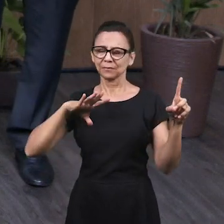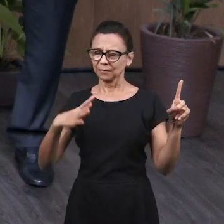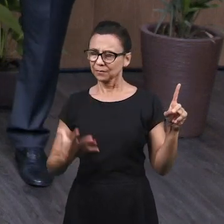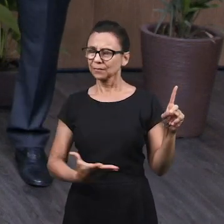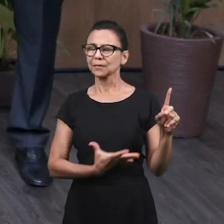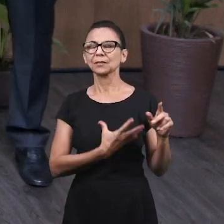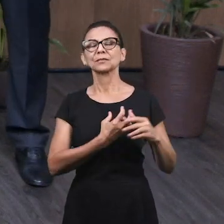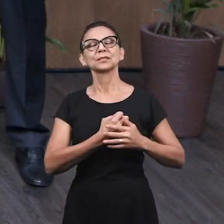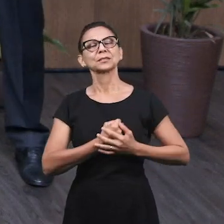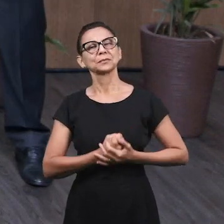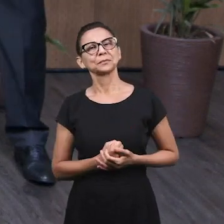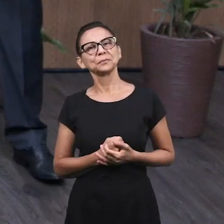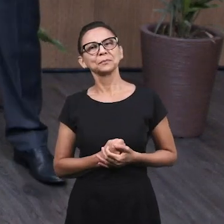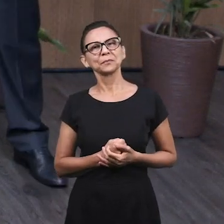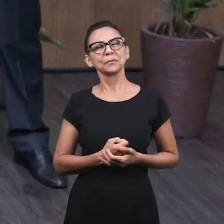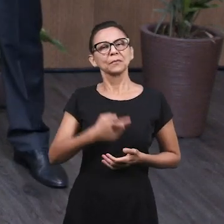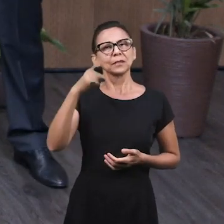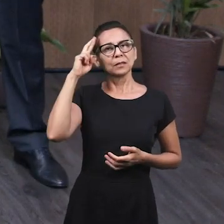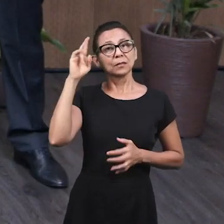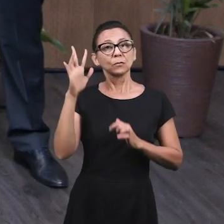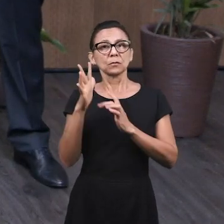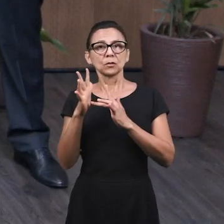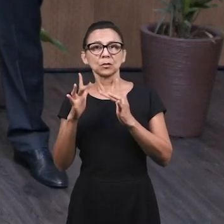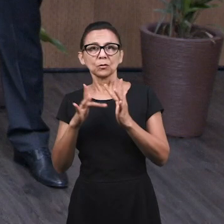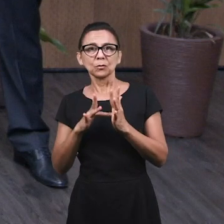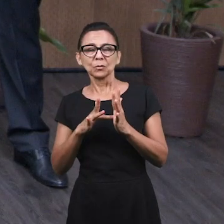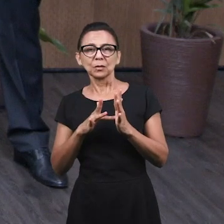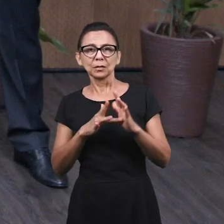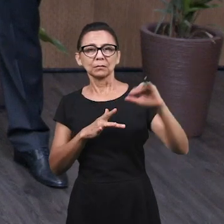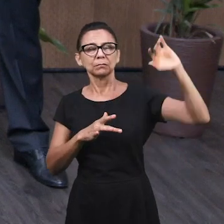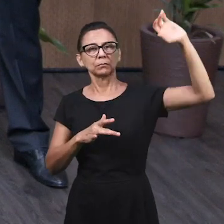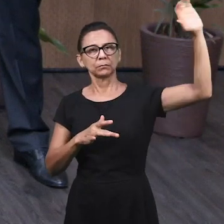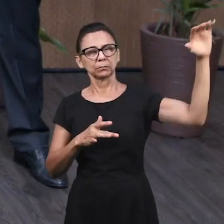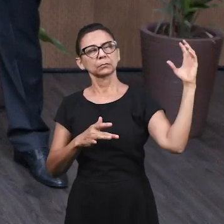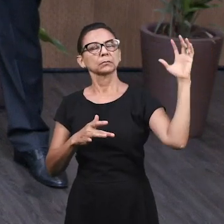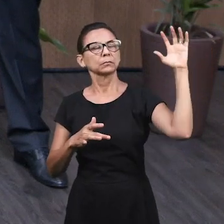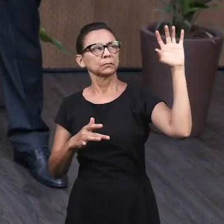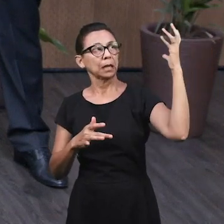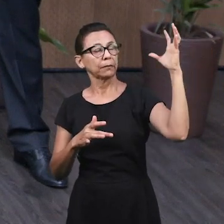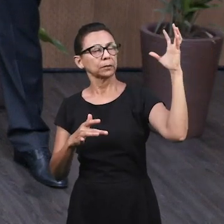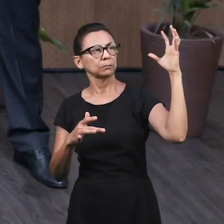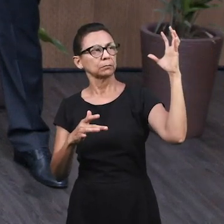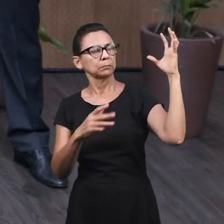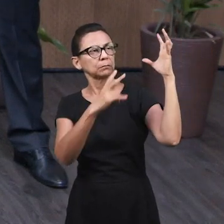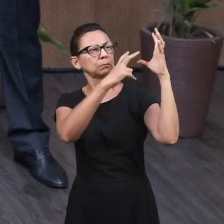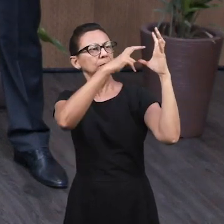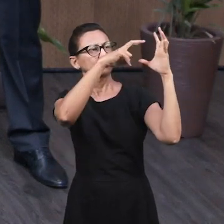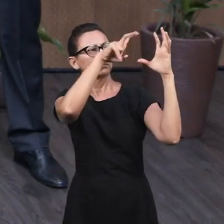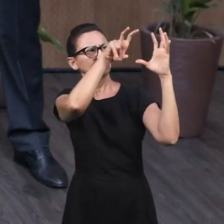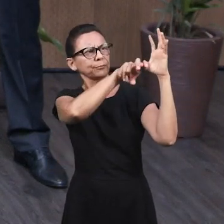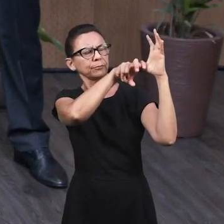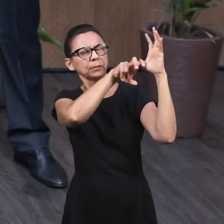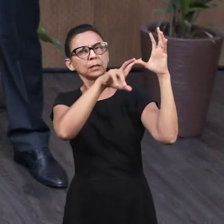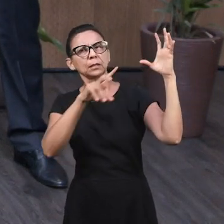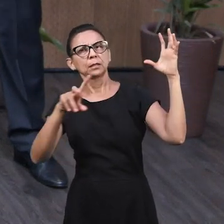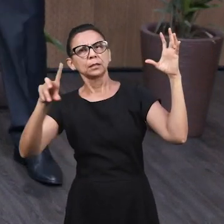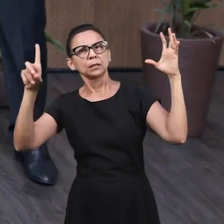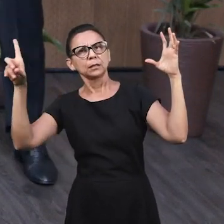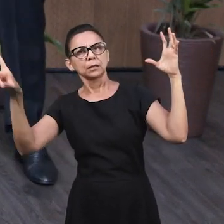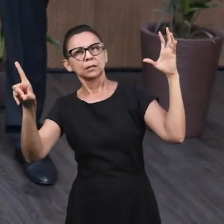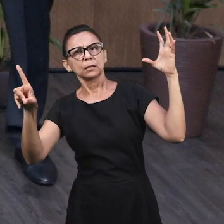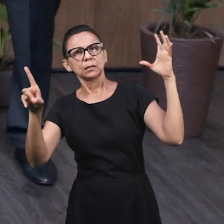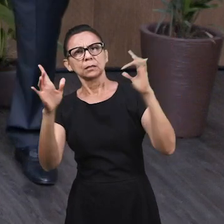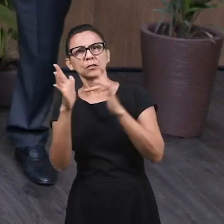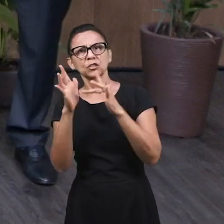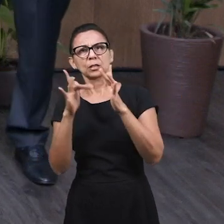Jésus à Zachée a été pelo Senhor descends vite. a Zaqueu foi. L'appel a été, o chamado foi